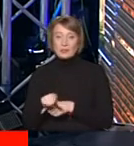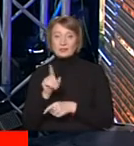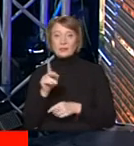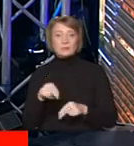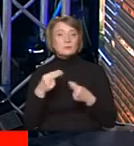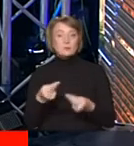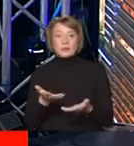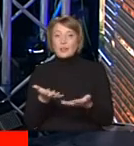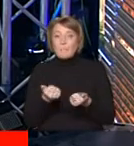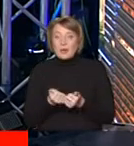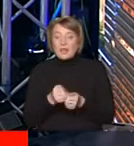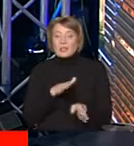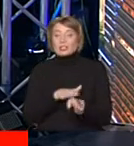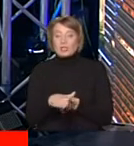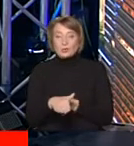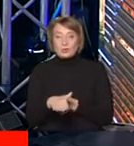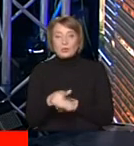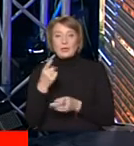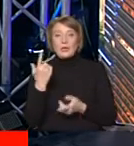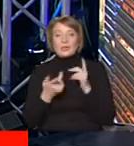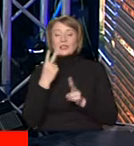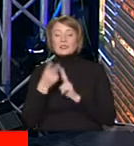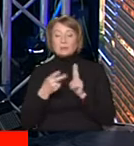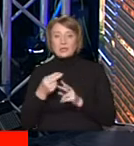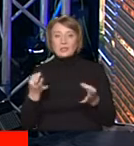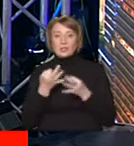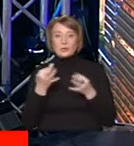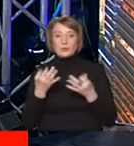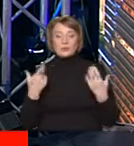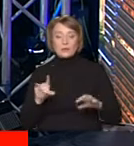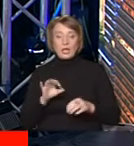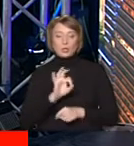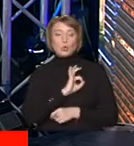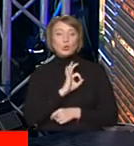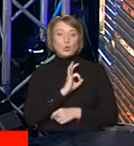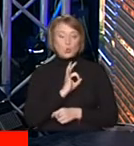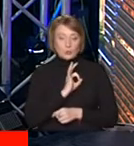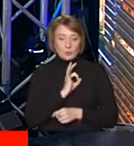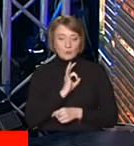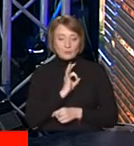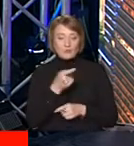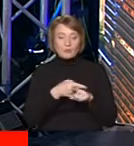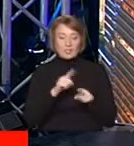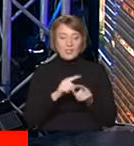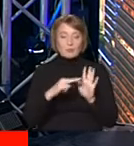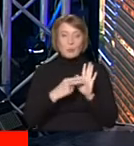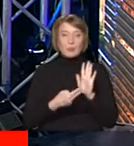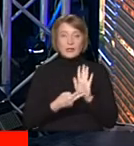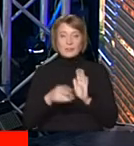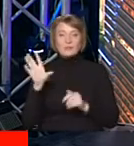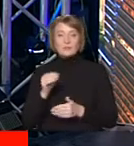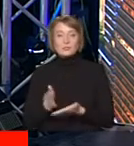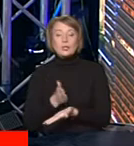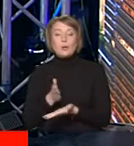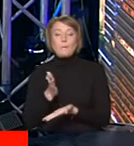набрали чинності. Ці зміни ніколи в житті не набрали чинності. Тобто, де-юре в чинному генплані, насправді там є до сих пір зелена зона. Все, що мав